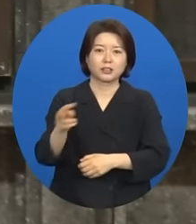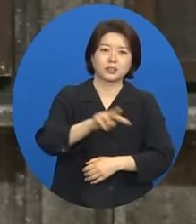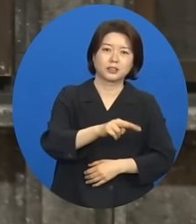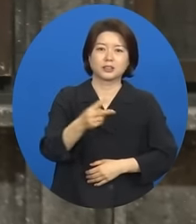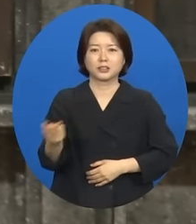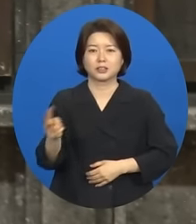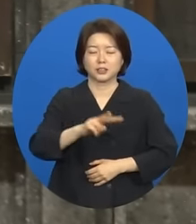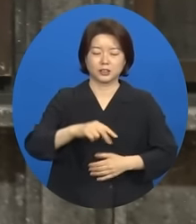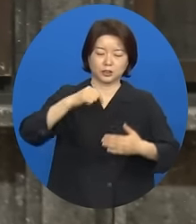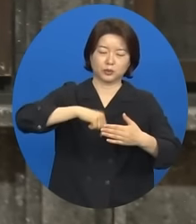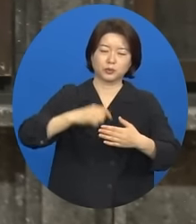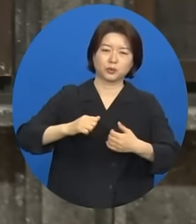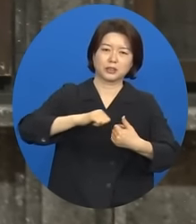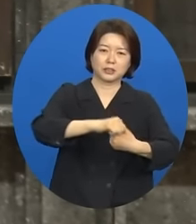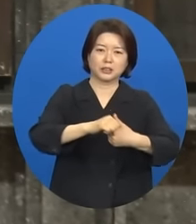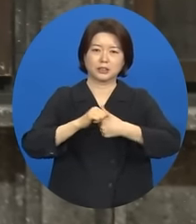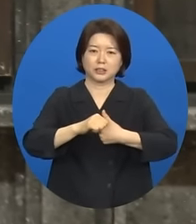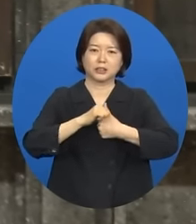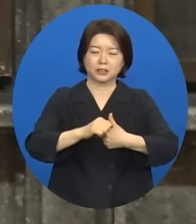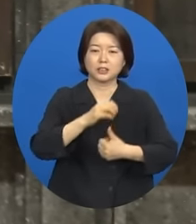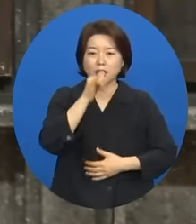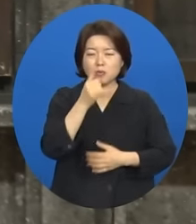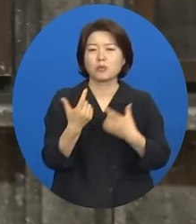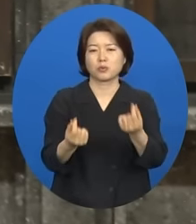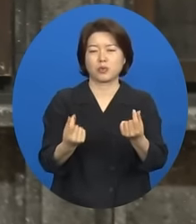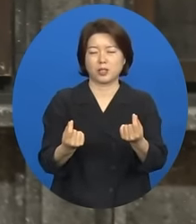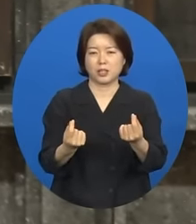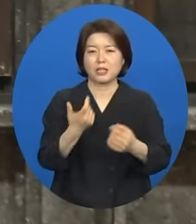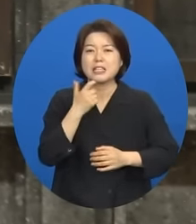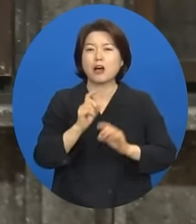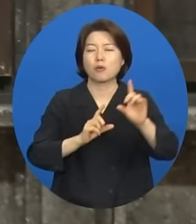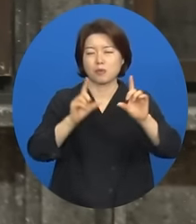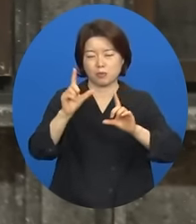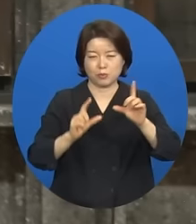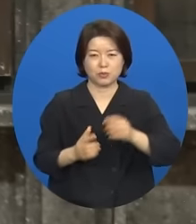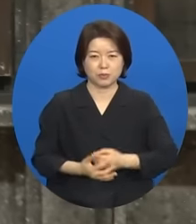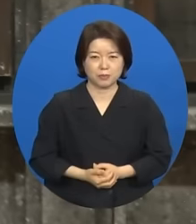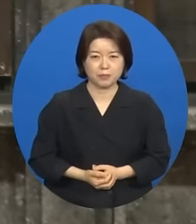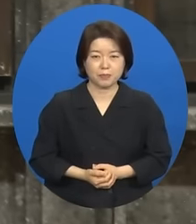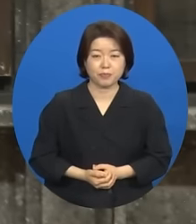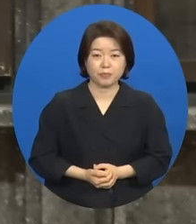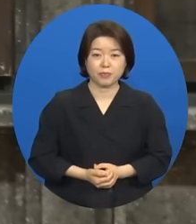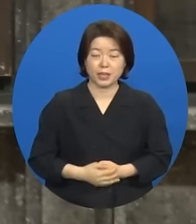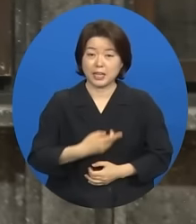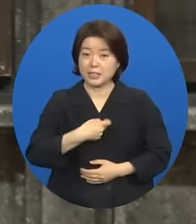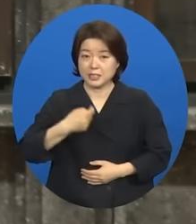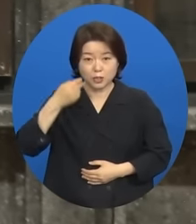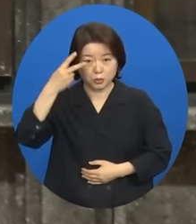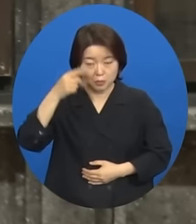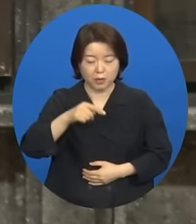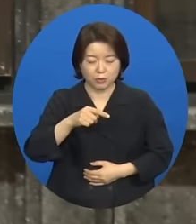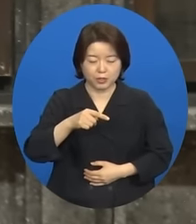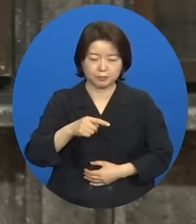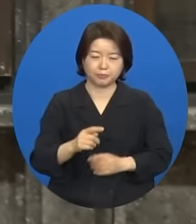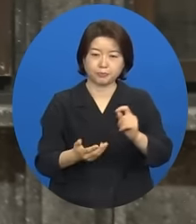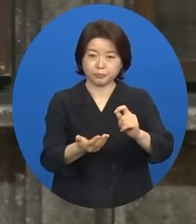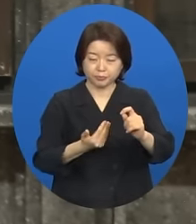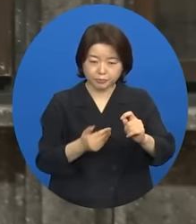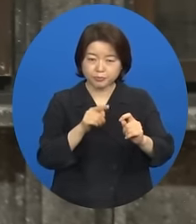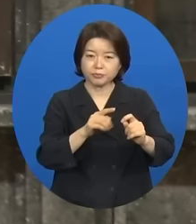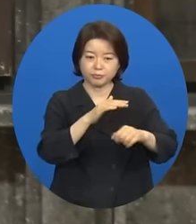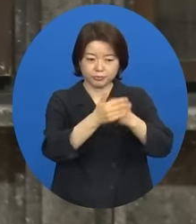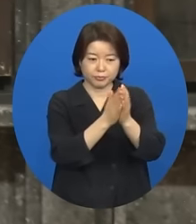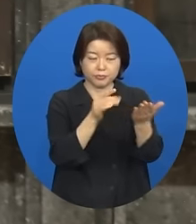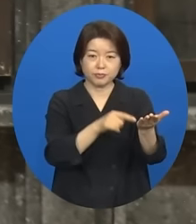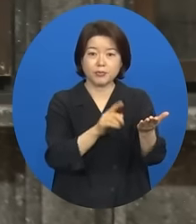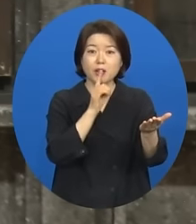안에서 씨름을 하고 있는 거예요. 이것이 야곱의 모습인 것이죠. 사도 바울이 고린도전서에서 이런 사람을 뭐라고